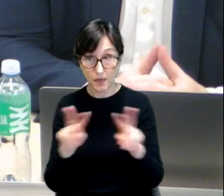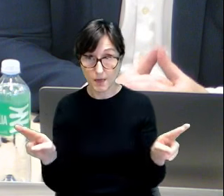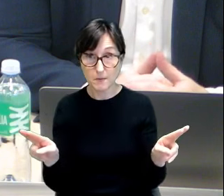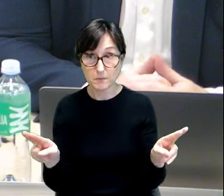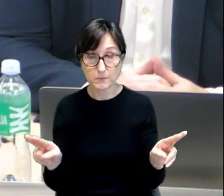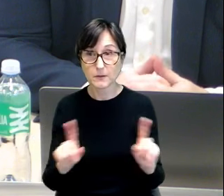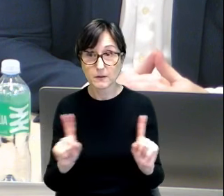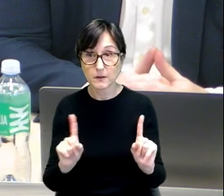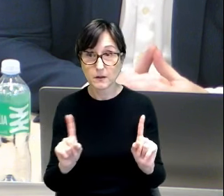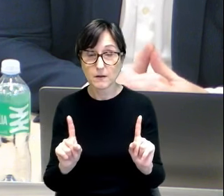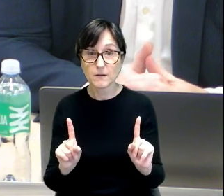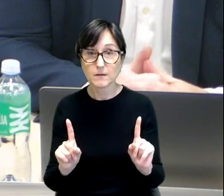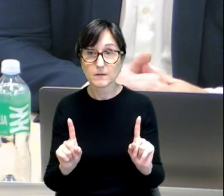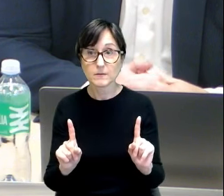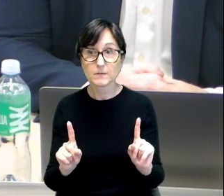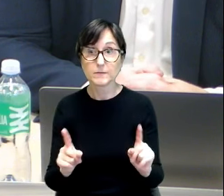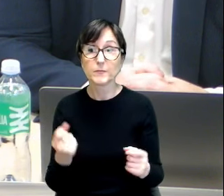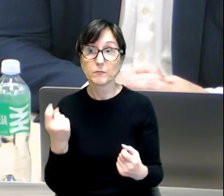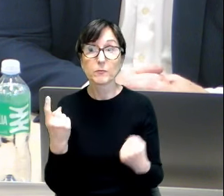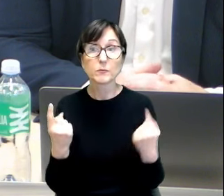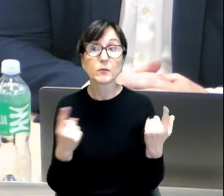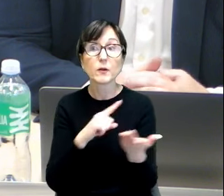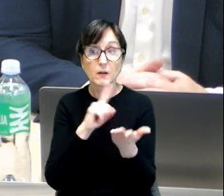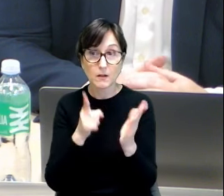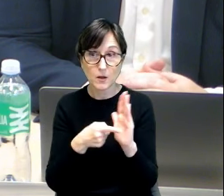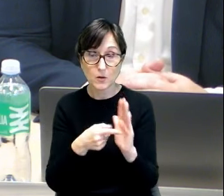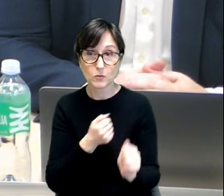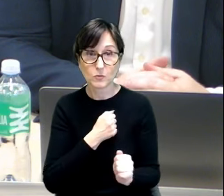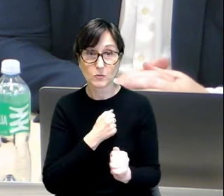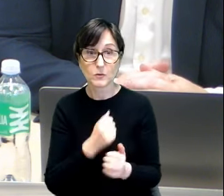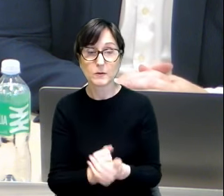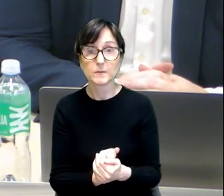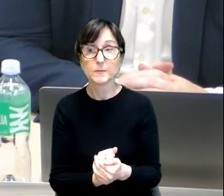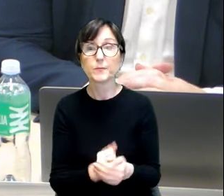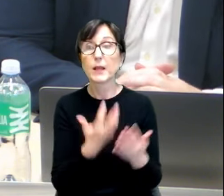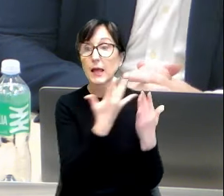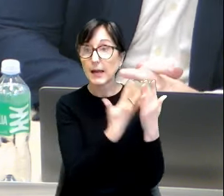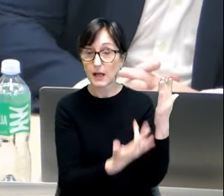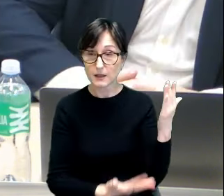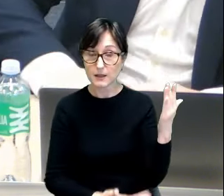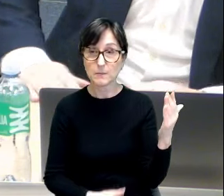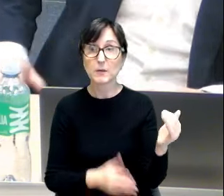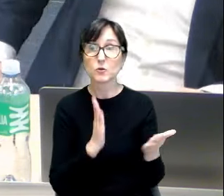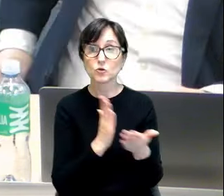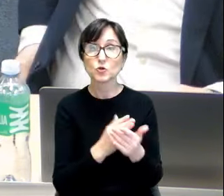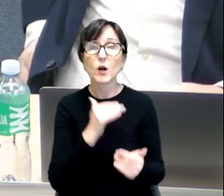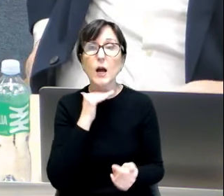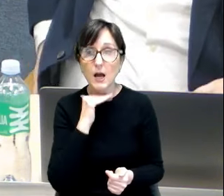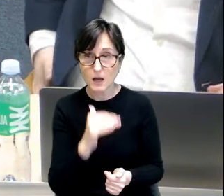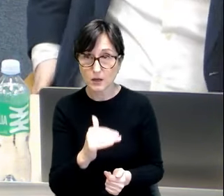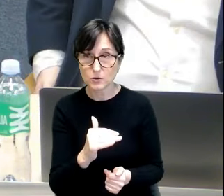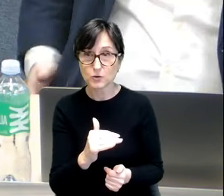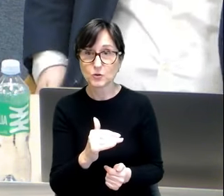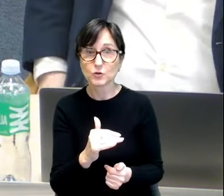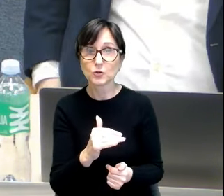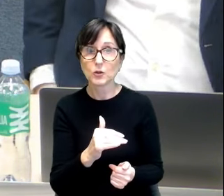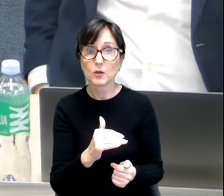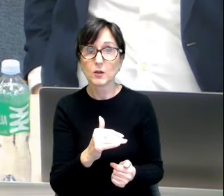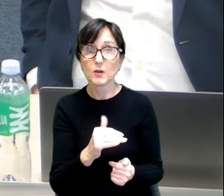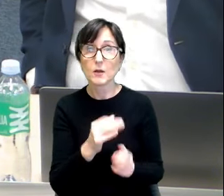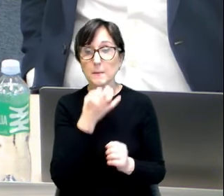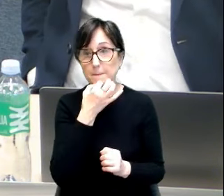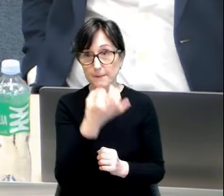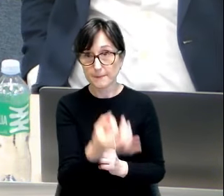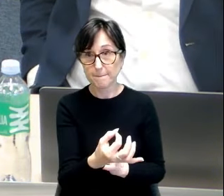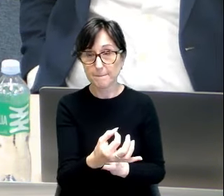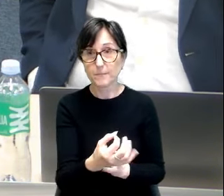kyla tas dalykas nes visas reglamentas aiškiai apibrėžia ir visumoje skaitant teikia pristato